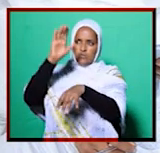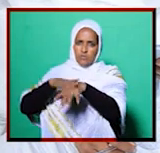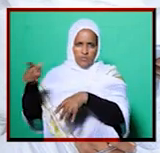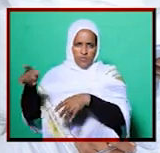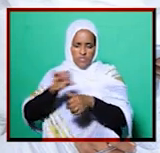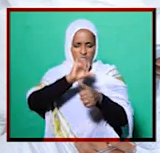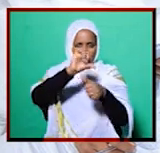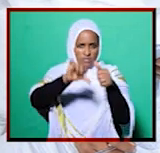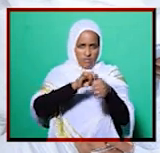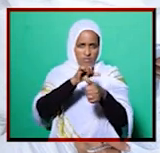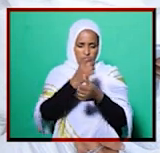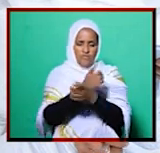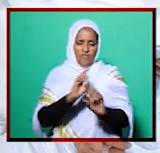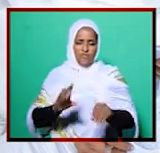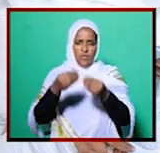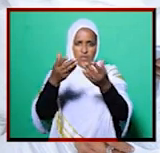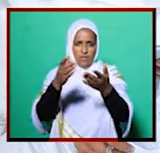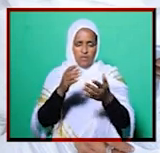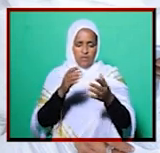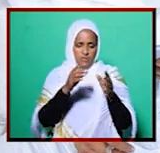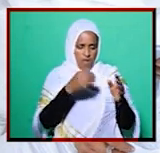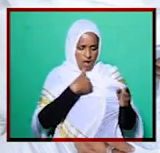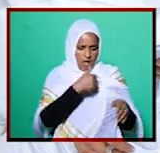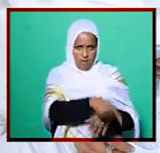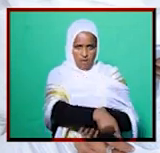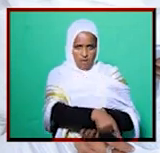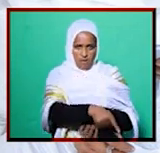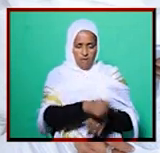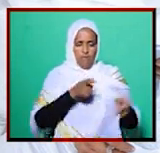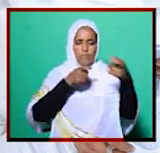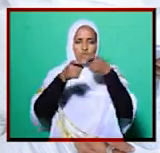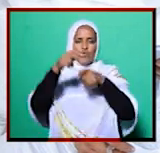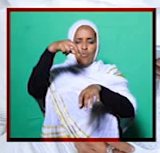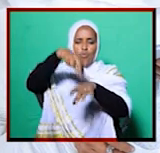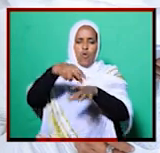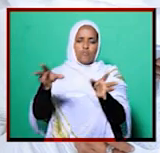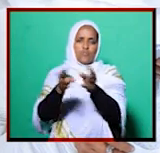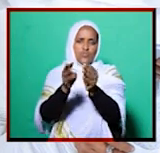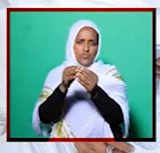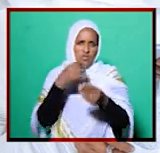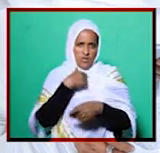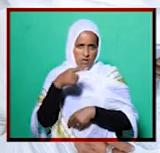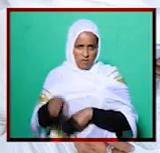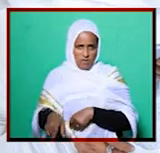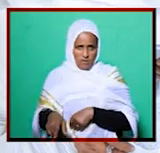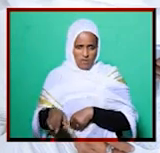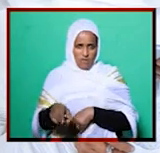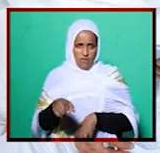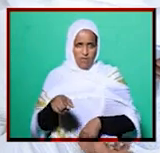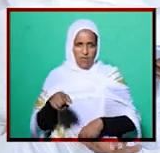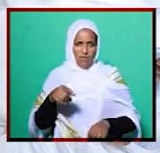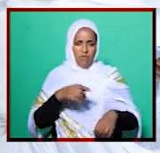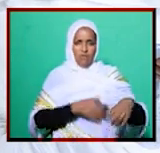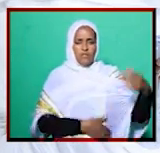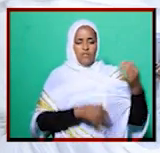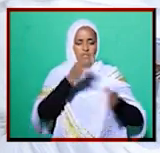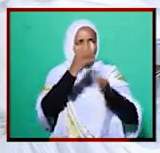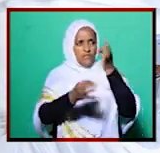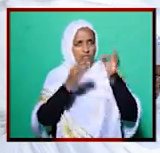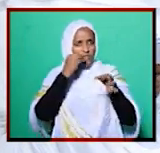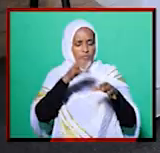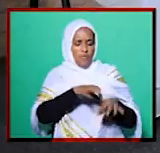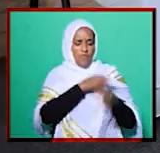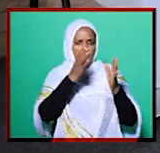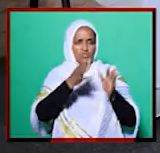ሀገረ ስብከት ማለት በአንድ ሊቀ ጳጳስ የሚመራ ልዩ ልዩ አጥቢያ አብያተ ክርስቲያናት ገዳማት ያሉት ማለት ነው። ወረዳ